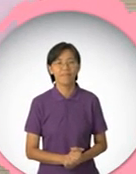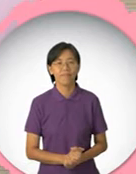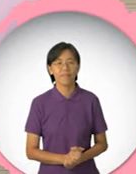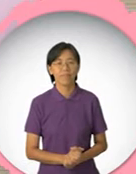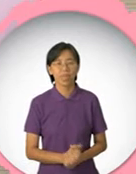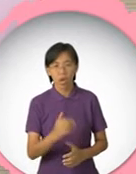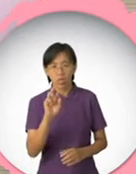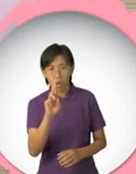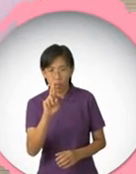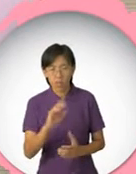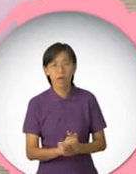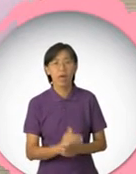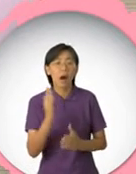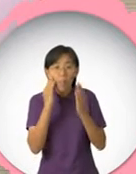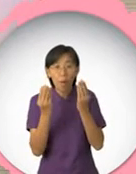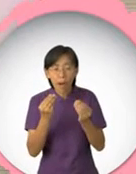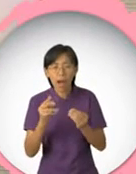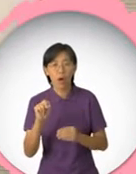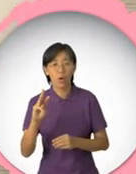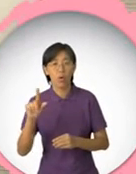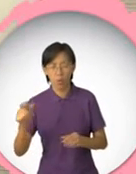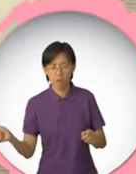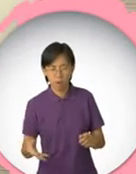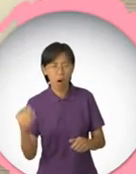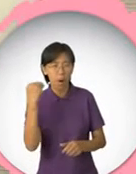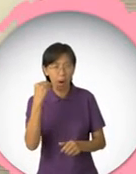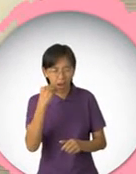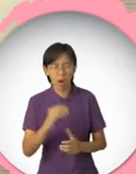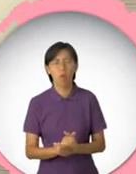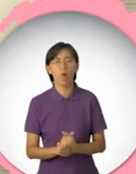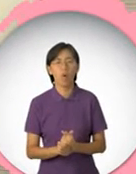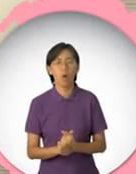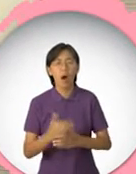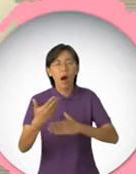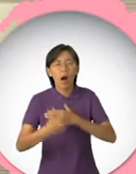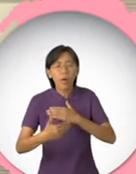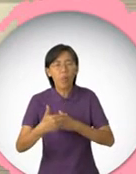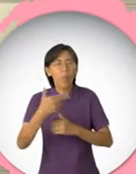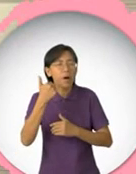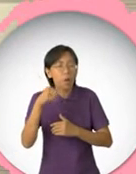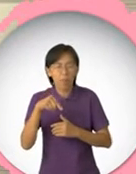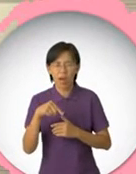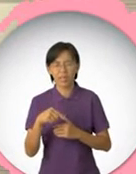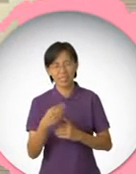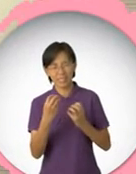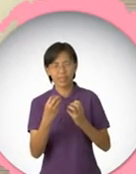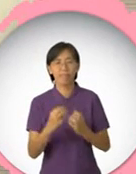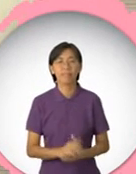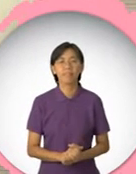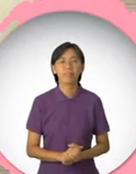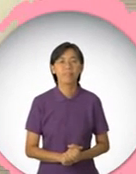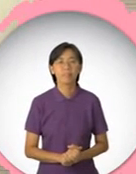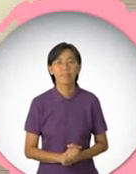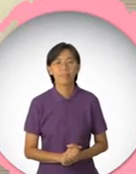วังด้วยเพราะว่าการใช้แป้งนวลเยอะเกินไปเนี่ยจะทำให้ขนมที่ได้มีลักษณะที่กระด้างค่ะทีนี้พอได้ขนาดแล้วเราก็